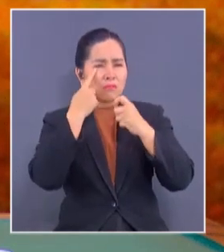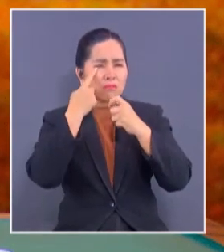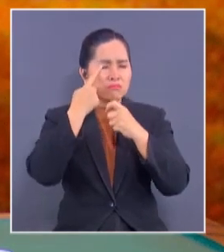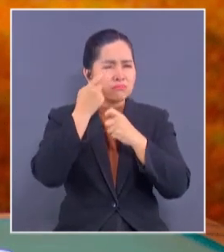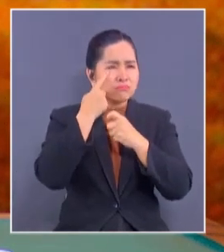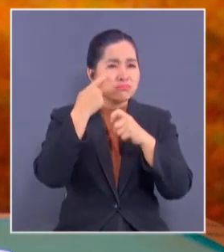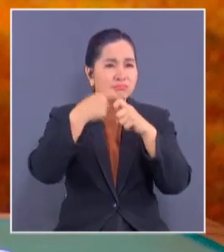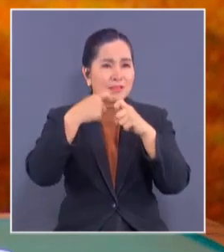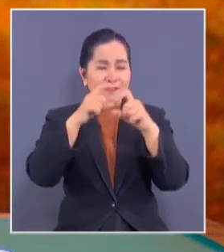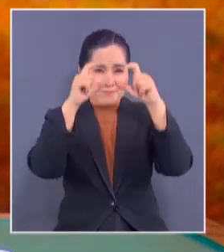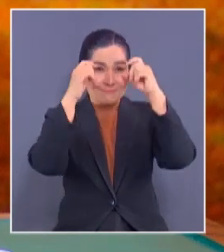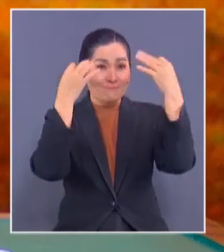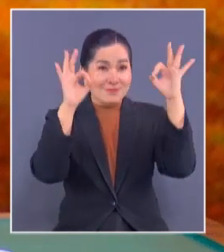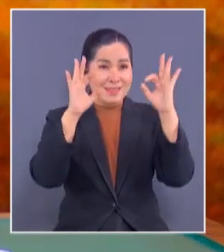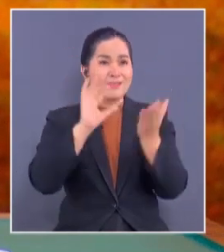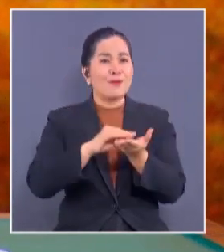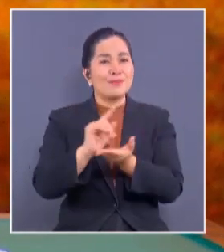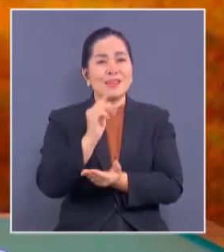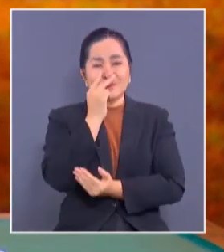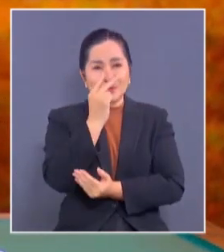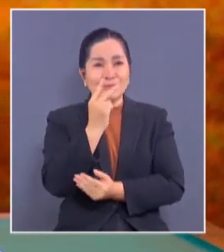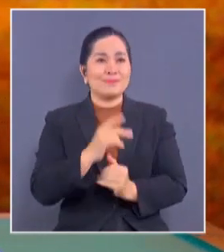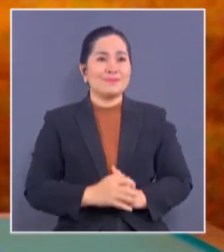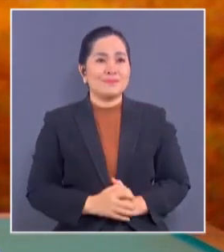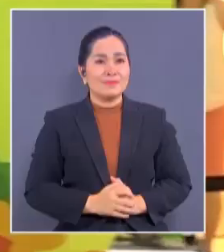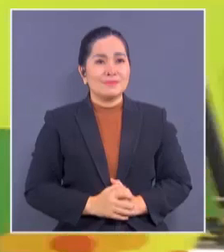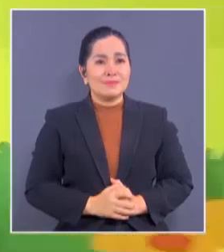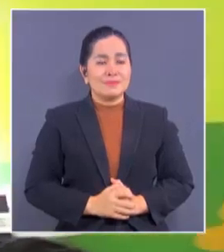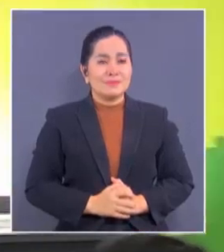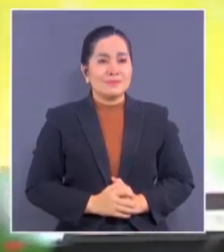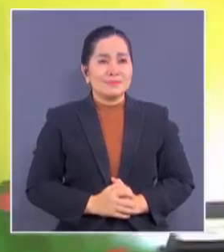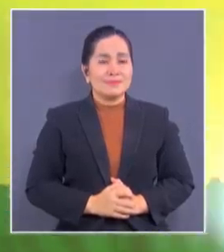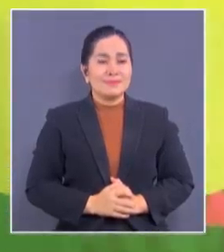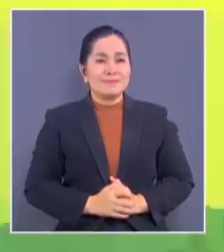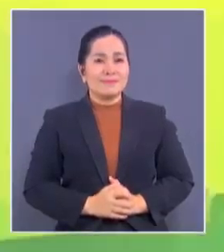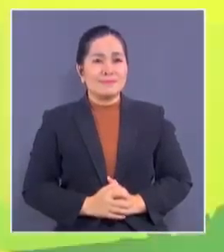ได้รับแว่นตาฟรีนะครับรายละเอียดเป็นอย่างไรติดตามพร้อมกันจากรายงานนี้ครับ